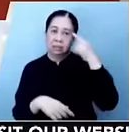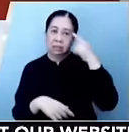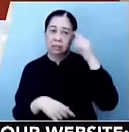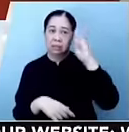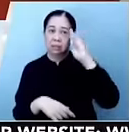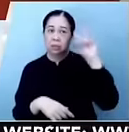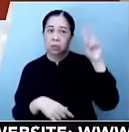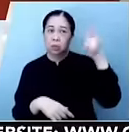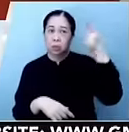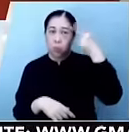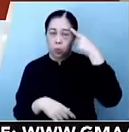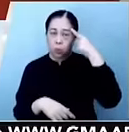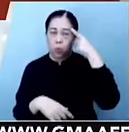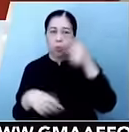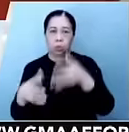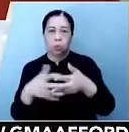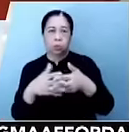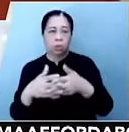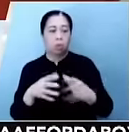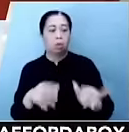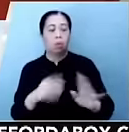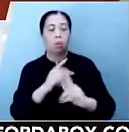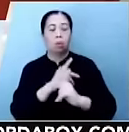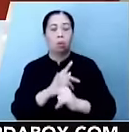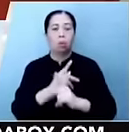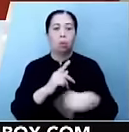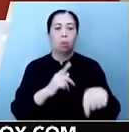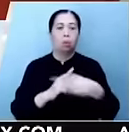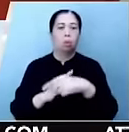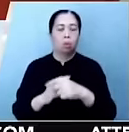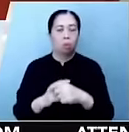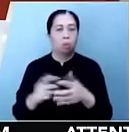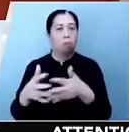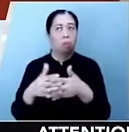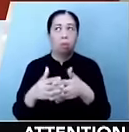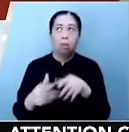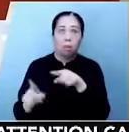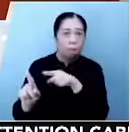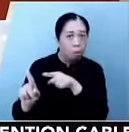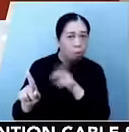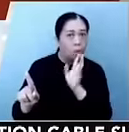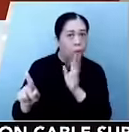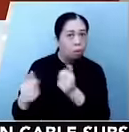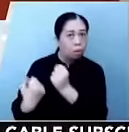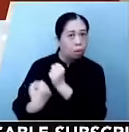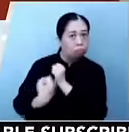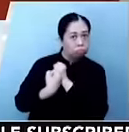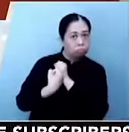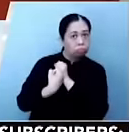be, na America will come to our aid.